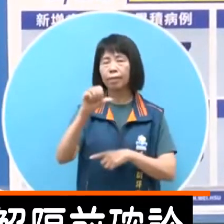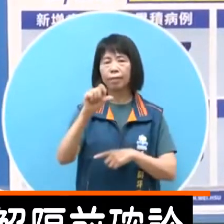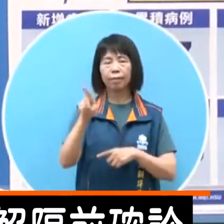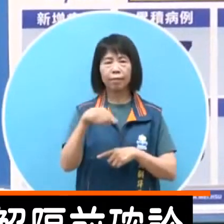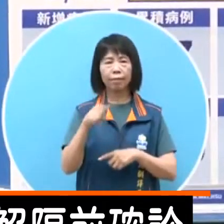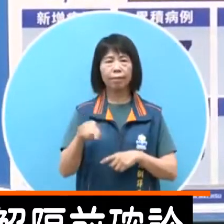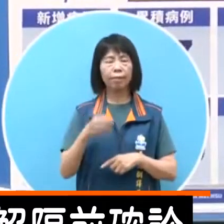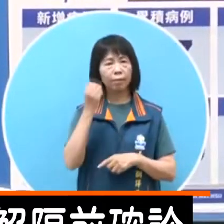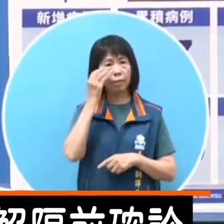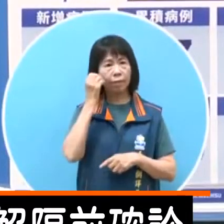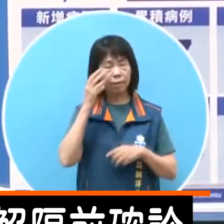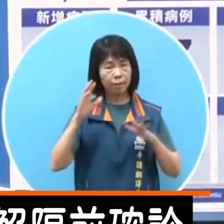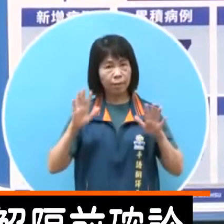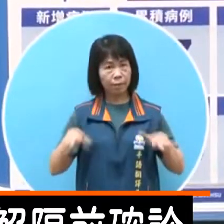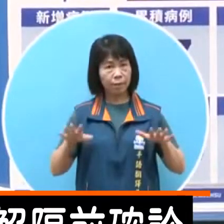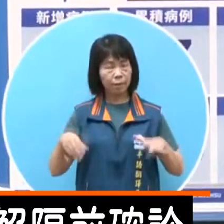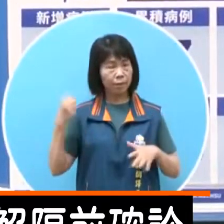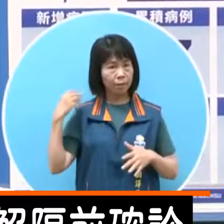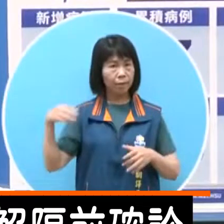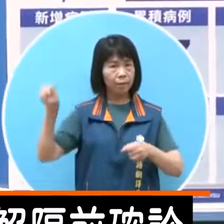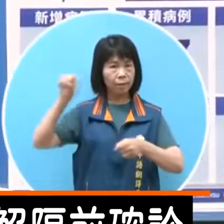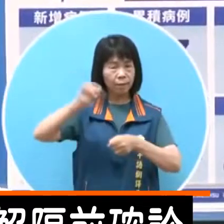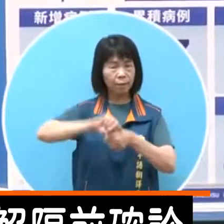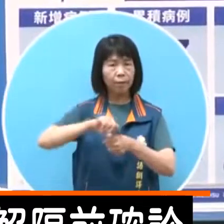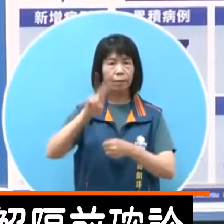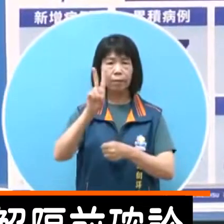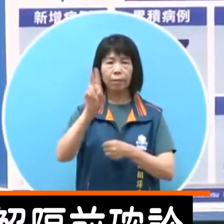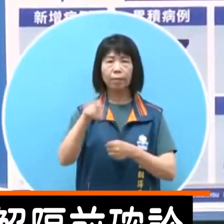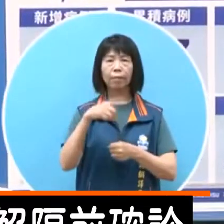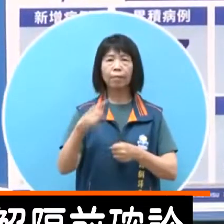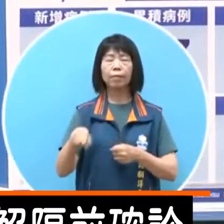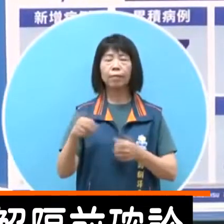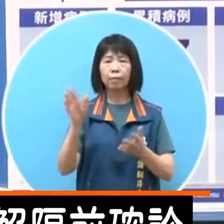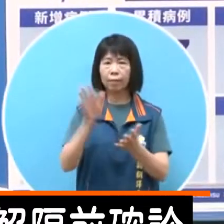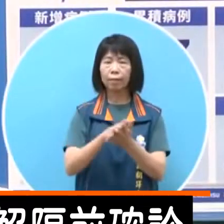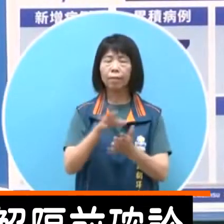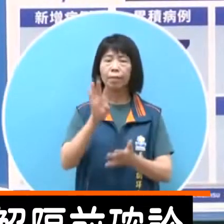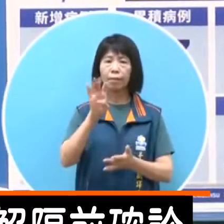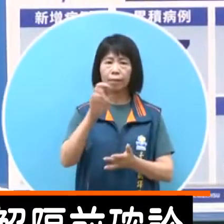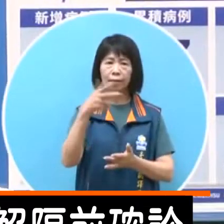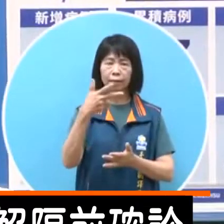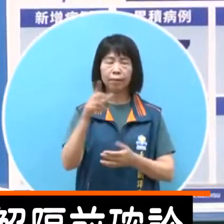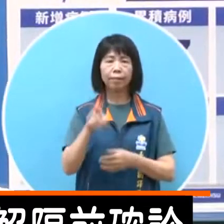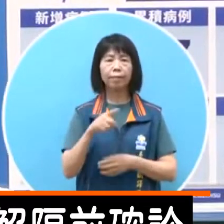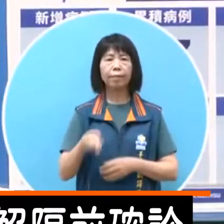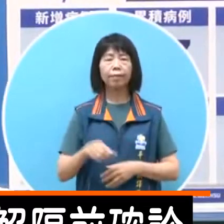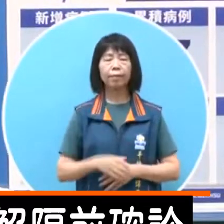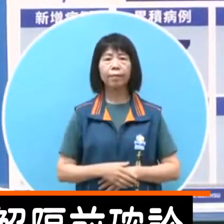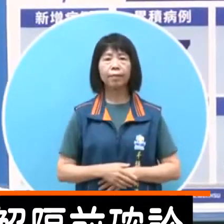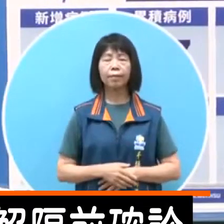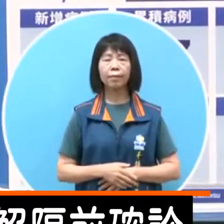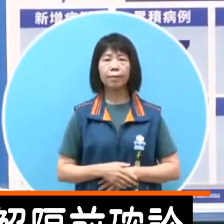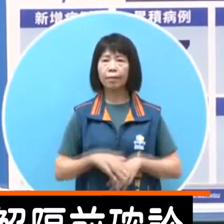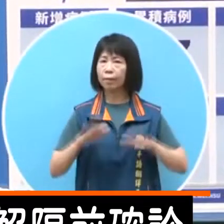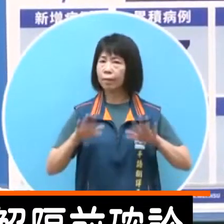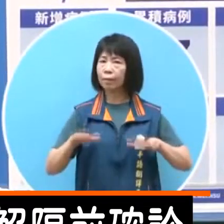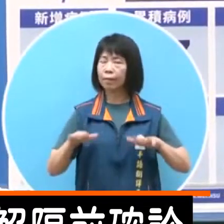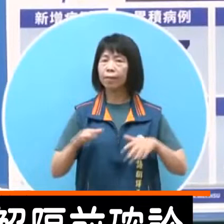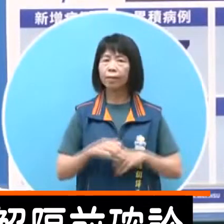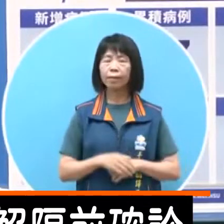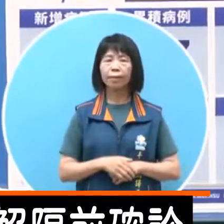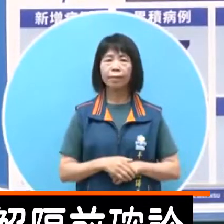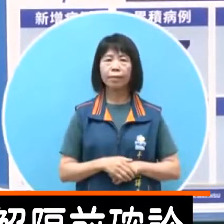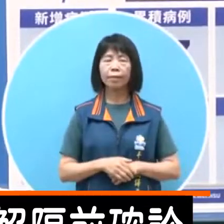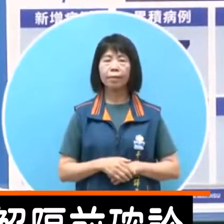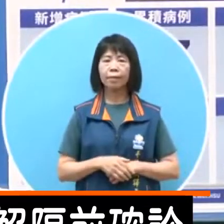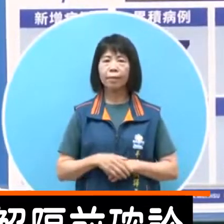例。花莲县今天新增确诊的案例是2例，累计是47例。那在今天我们的这